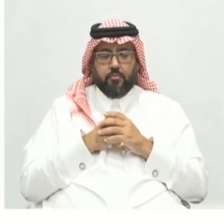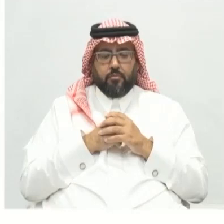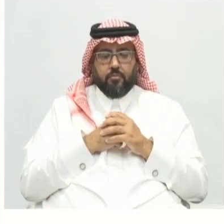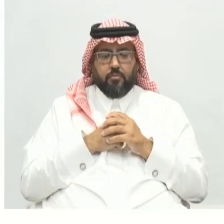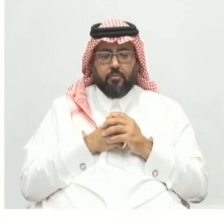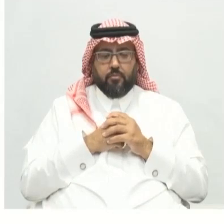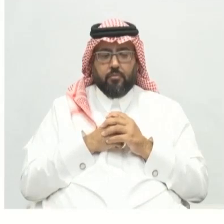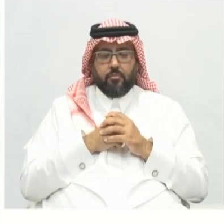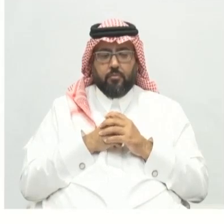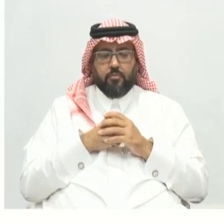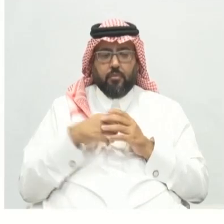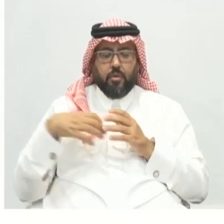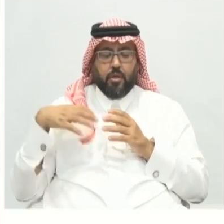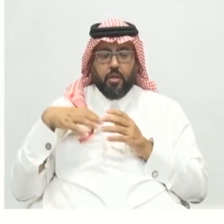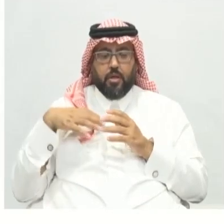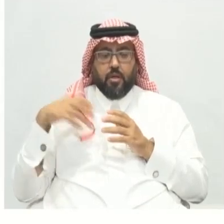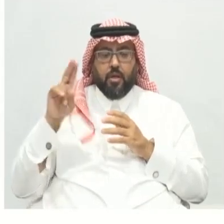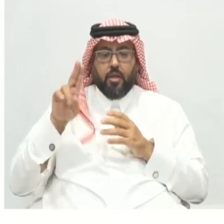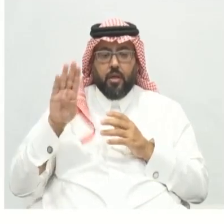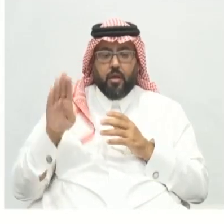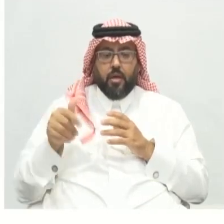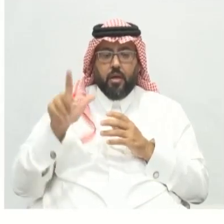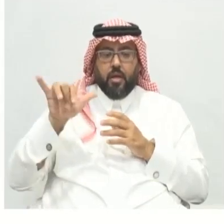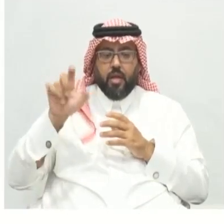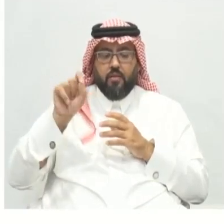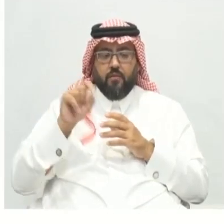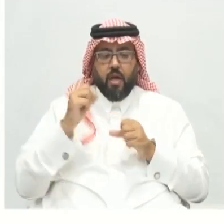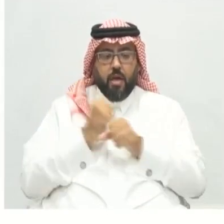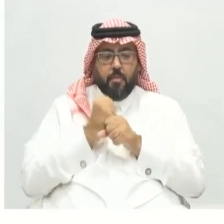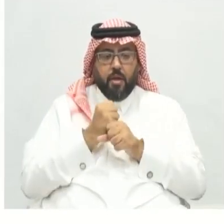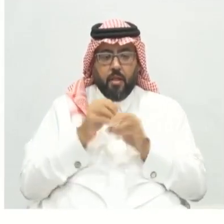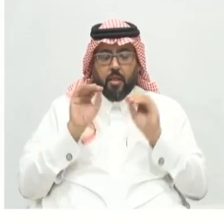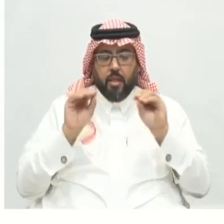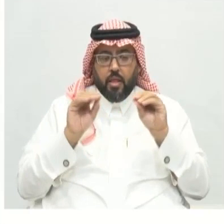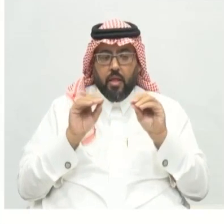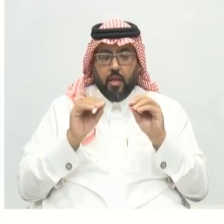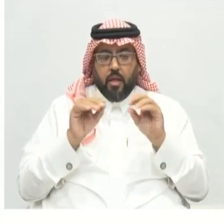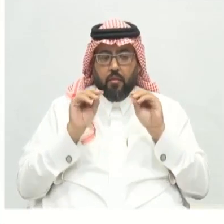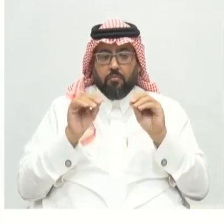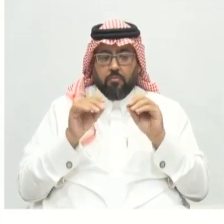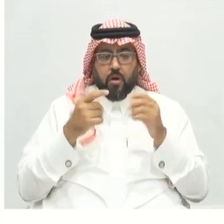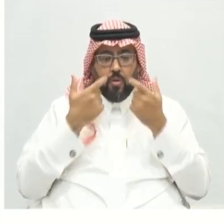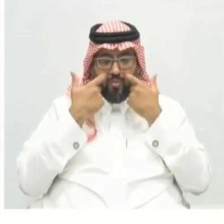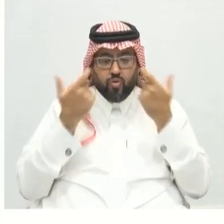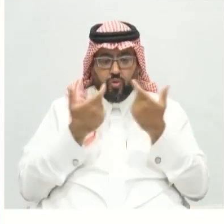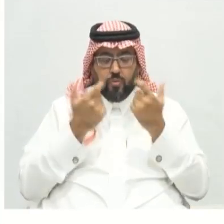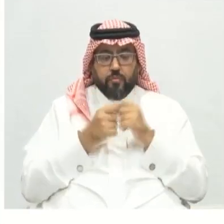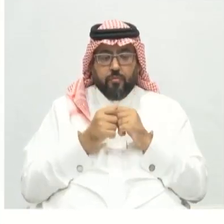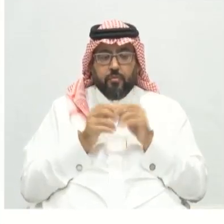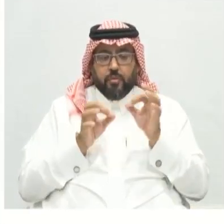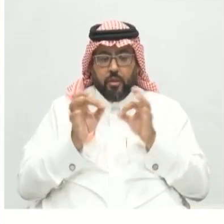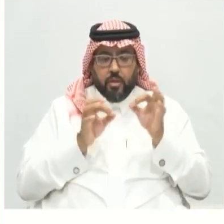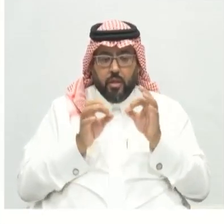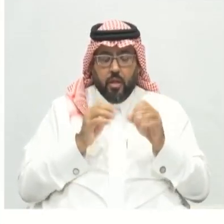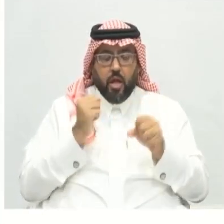بالنفس اداره التكاليف اداره التكاليف هي عمليه تقدير التكاليف المرتبطه بالمشروع والتخطيط